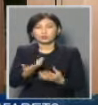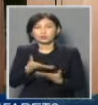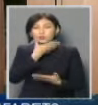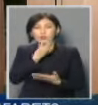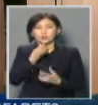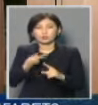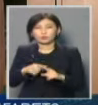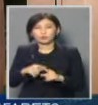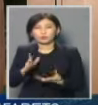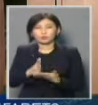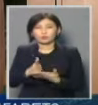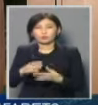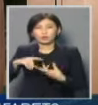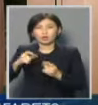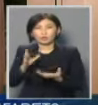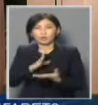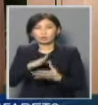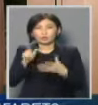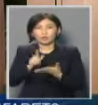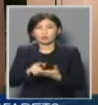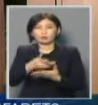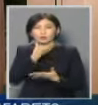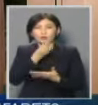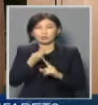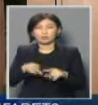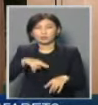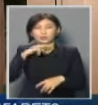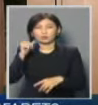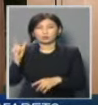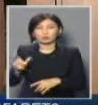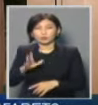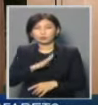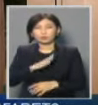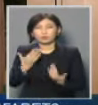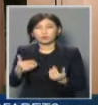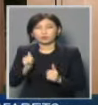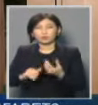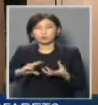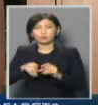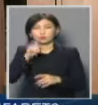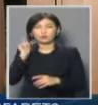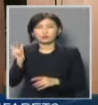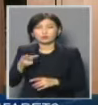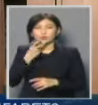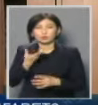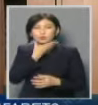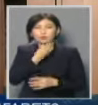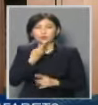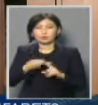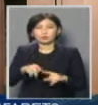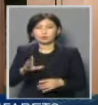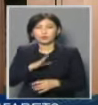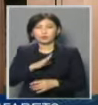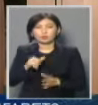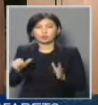красиво оформленном стике или в коробочке обязательно привлечет внимание любого человека. Чаще всего молодые люди смотрят на красивую внешнюю